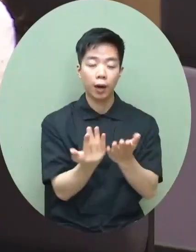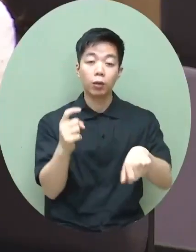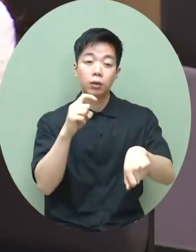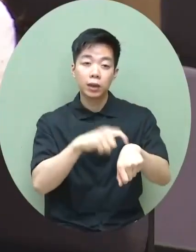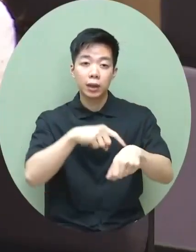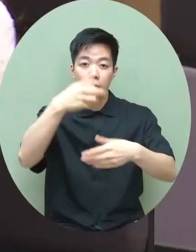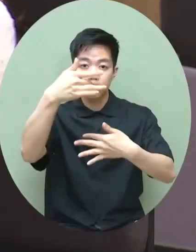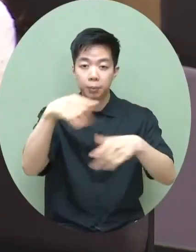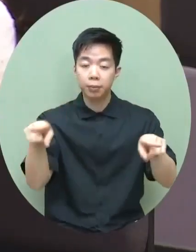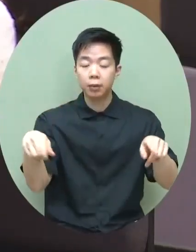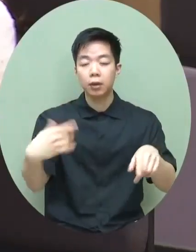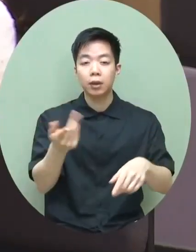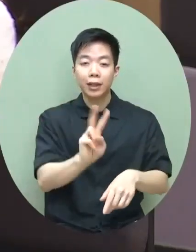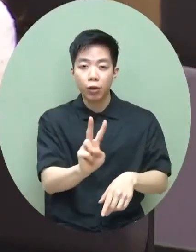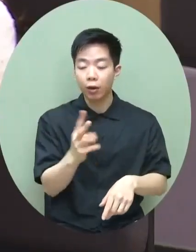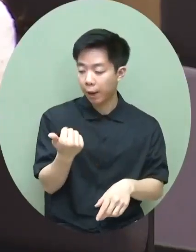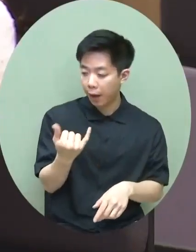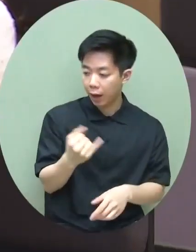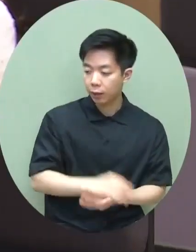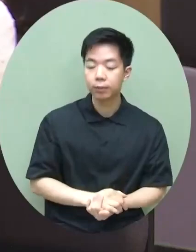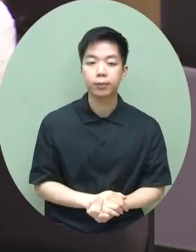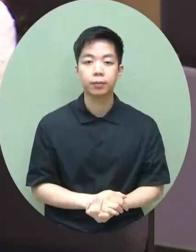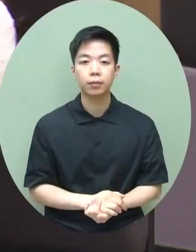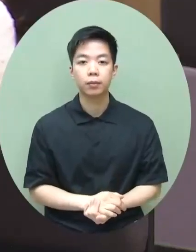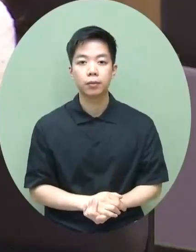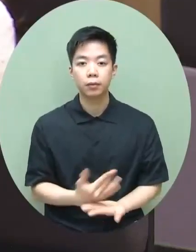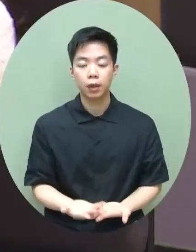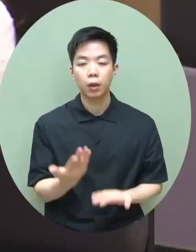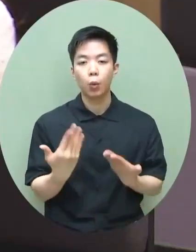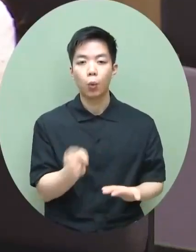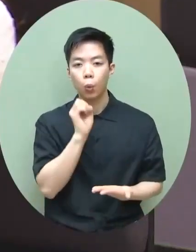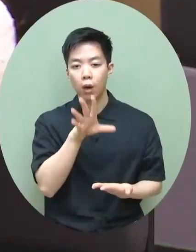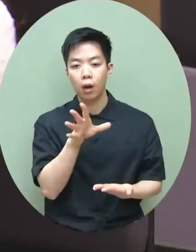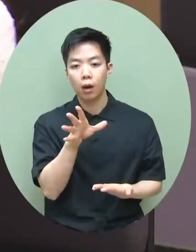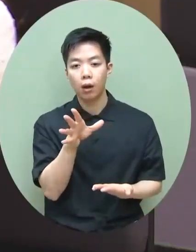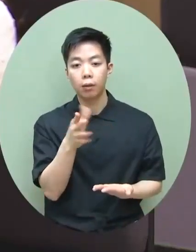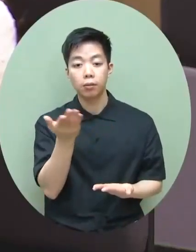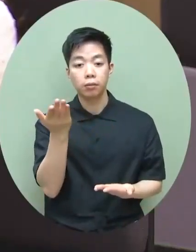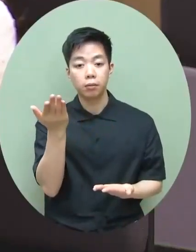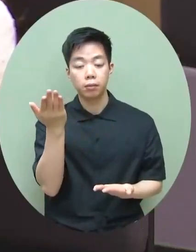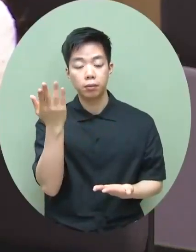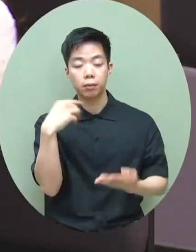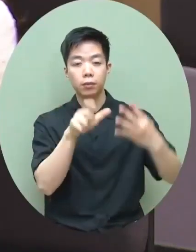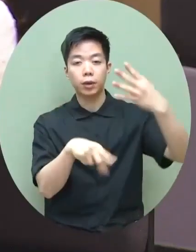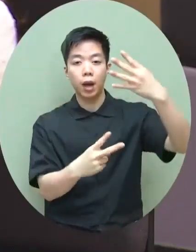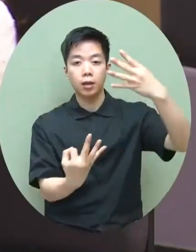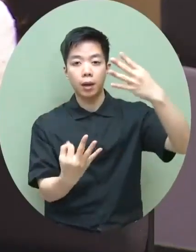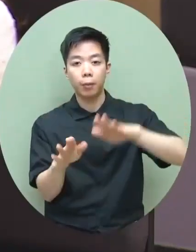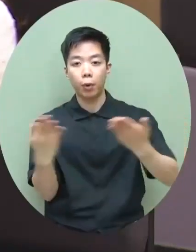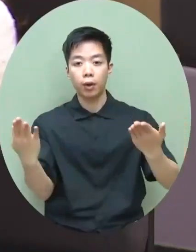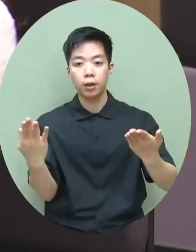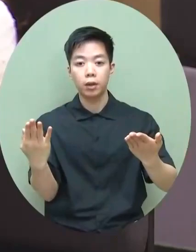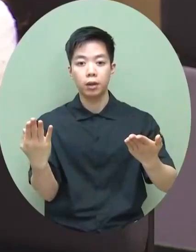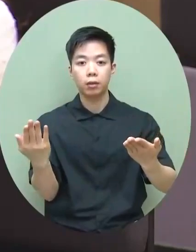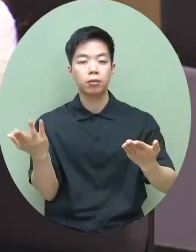話而家嗰個逗留嘅時間咧，好似由4月23日開始咧，就由兩個禮拜縮短到去即係一個禮